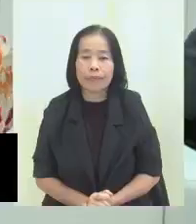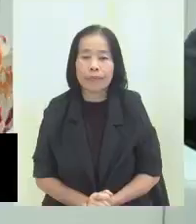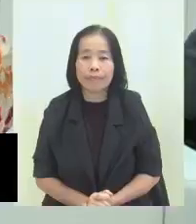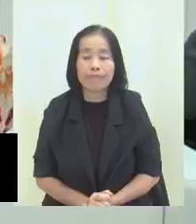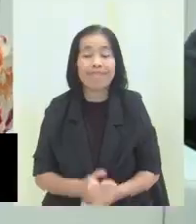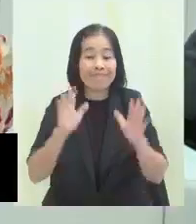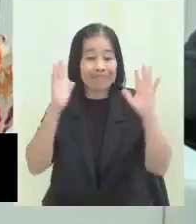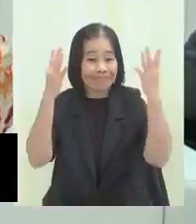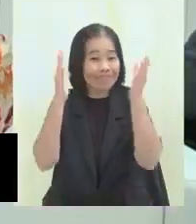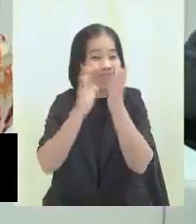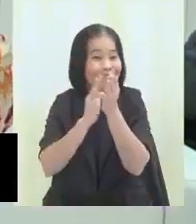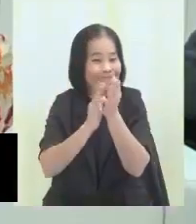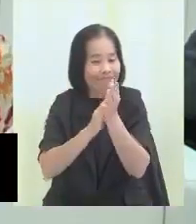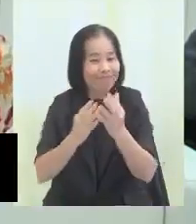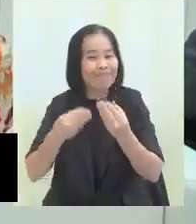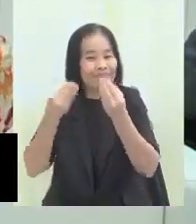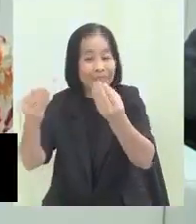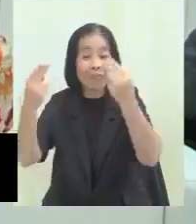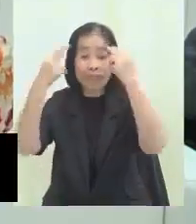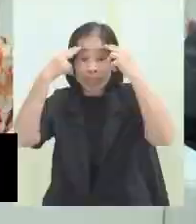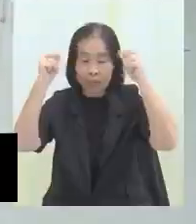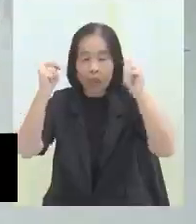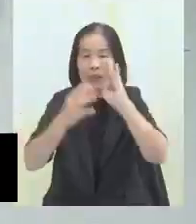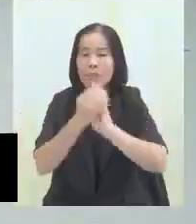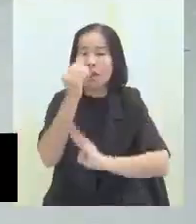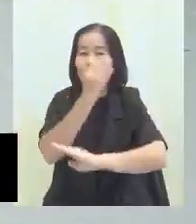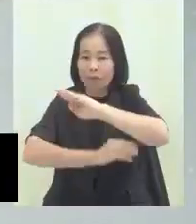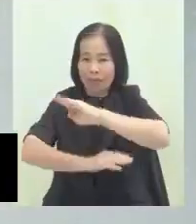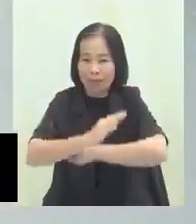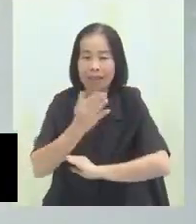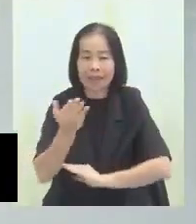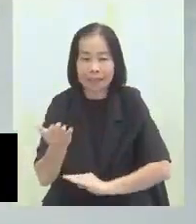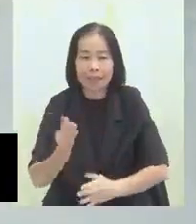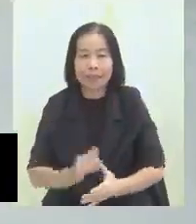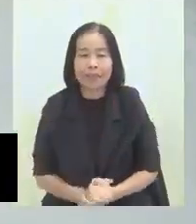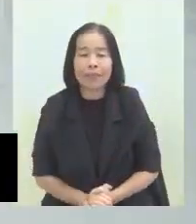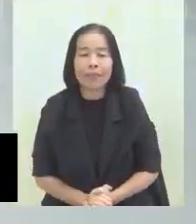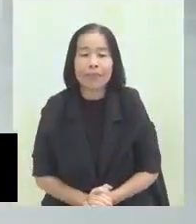ขอเสียงปรบมือให้กับท่านนายกด้วยครับ